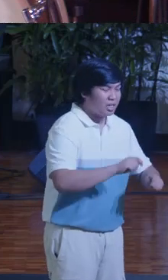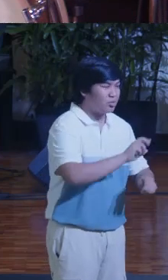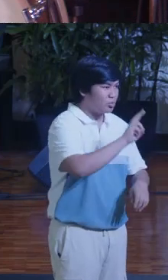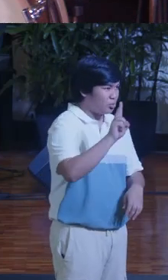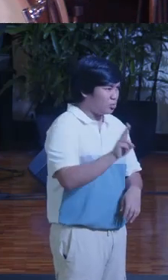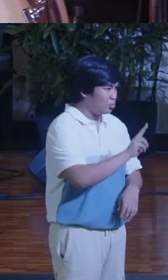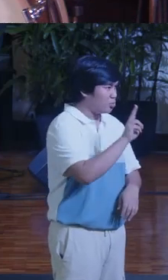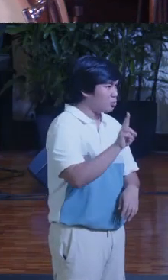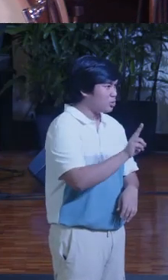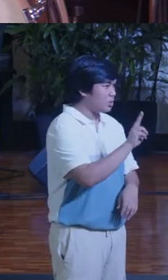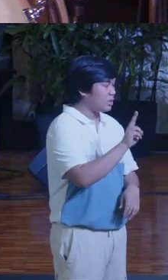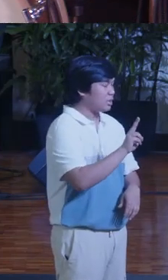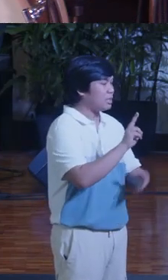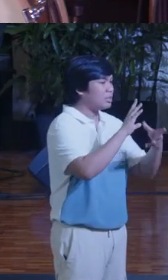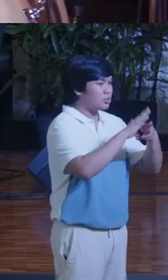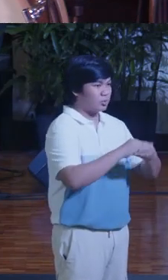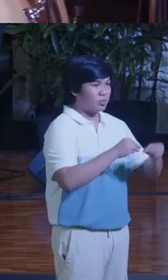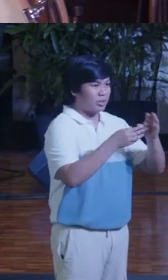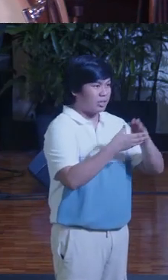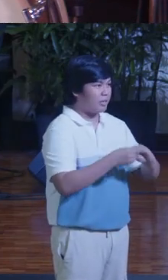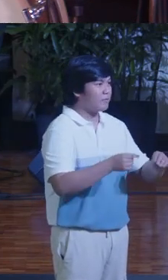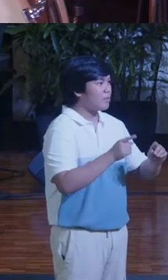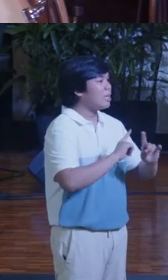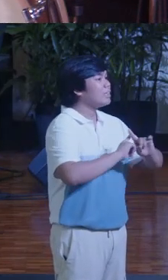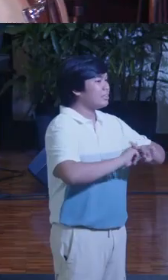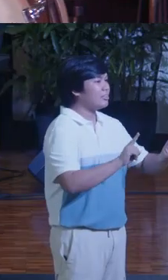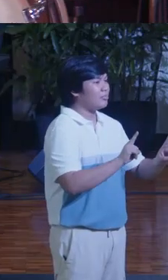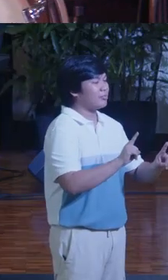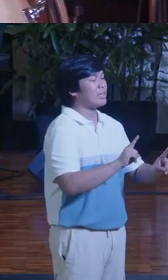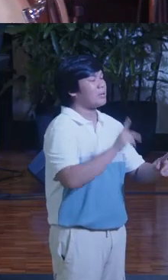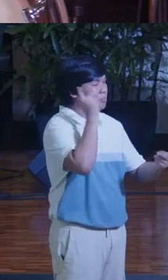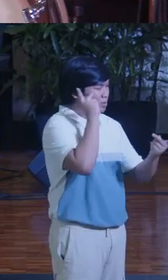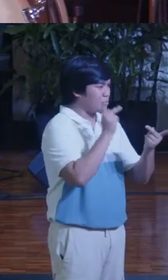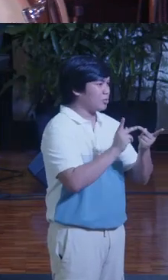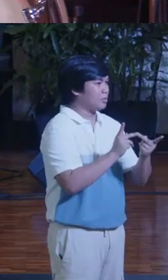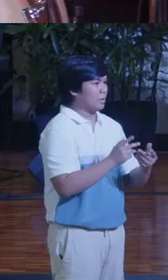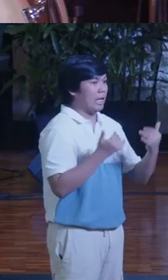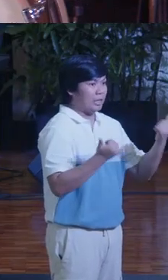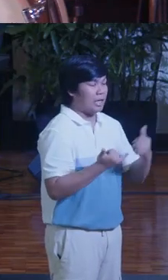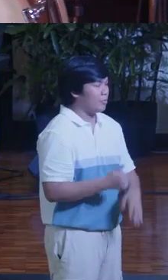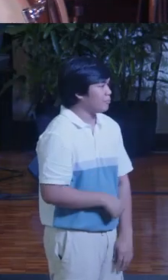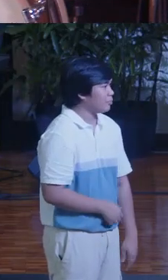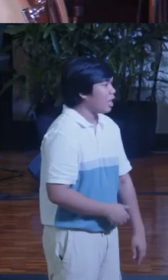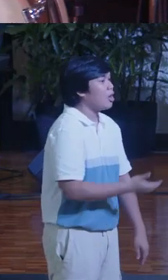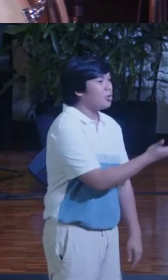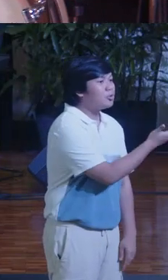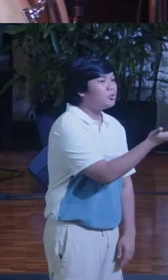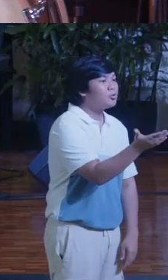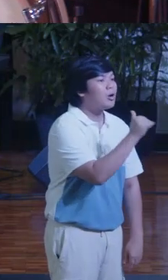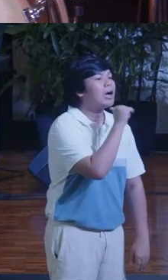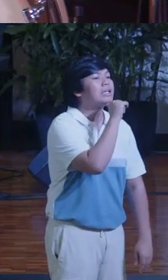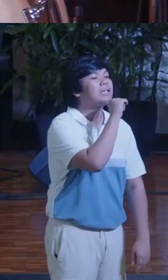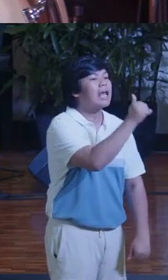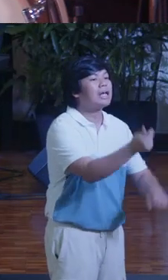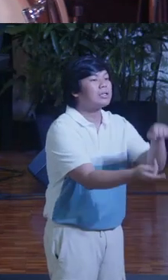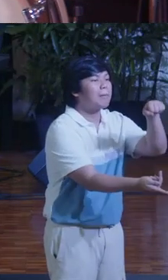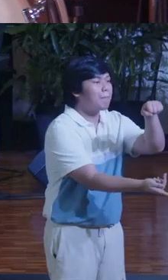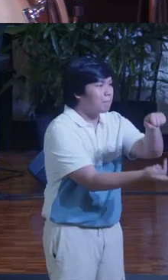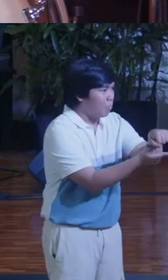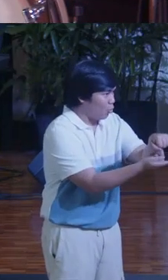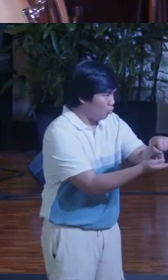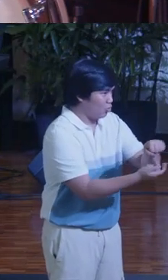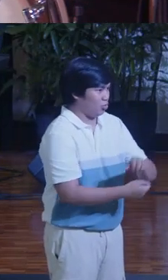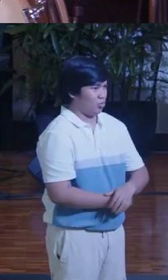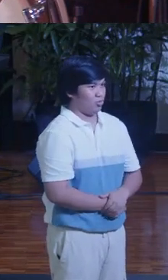po. Una, hindi kayo si Pablo. Hindi po kayo apostol. Hindi nyo kasama ang